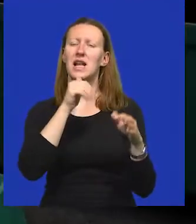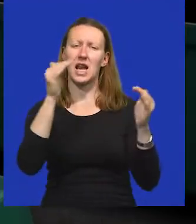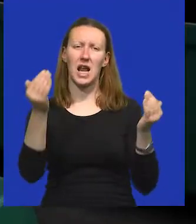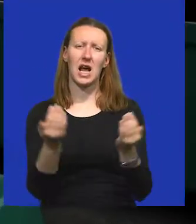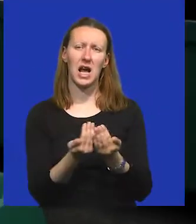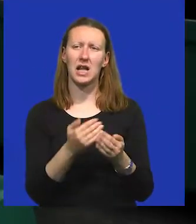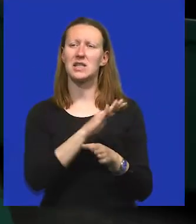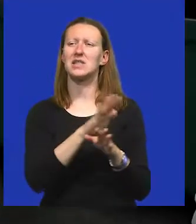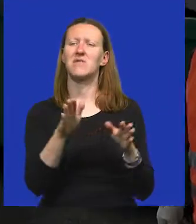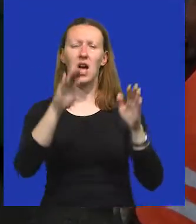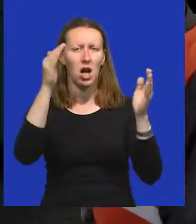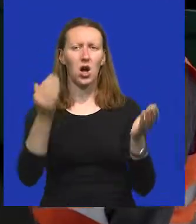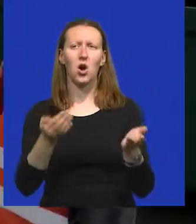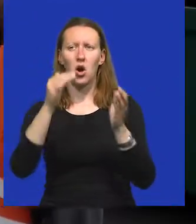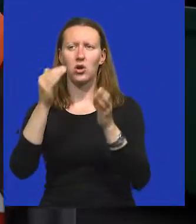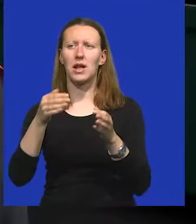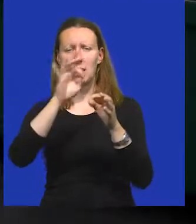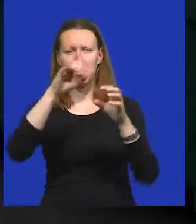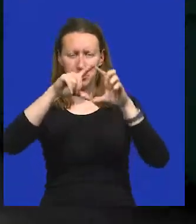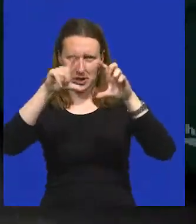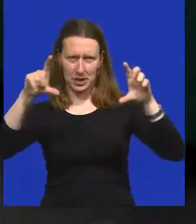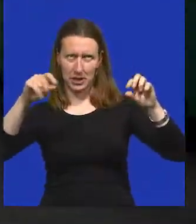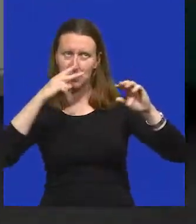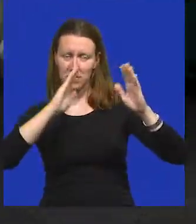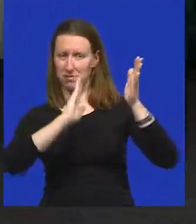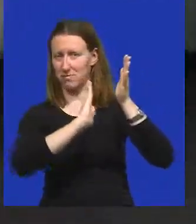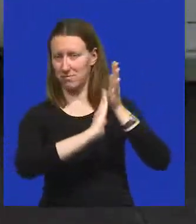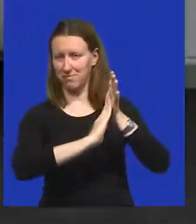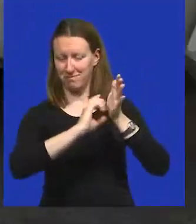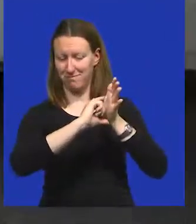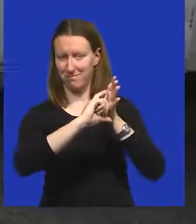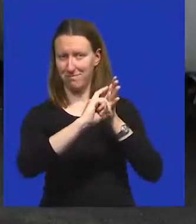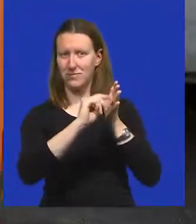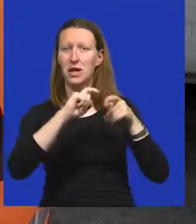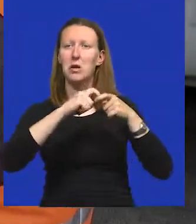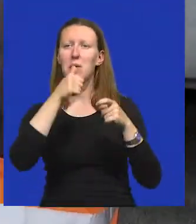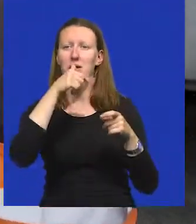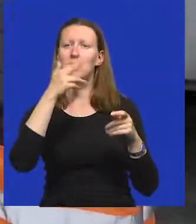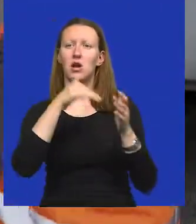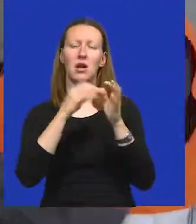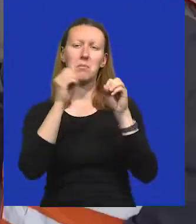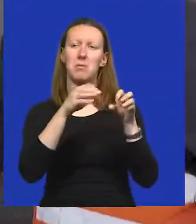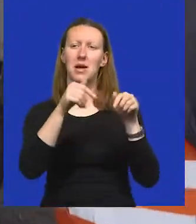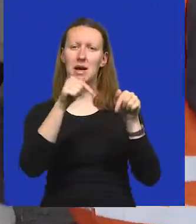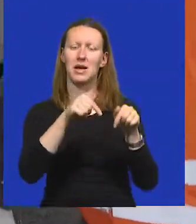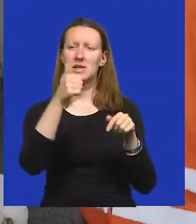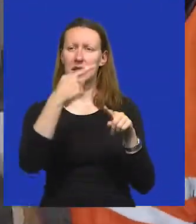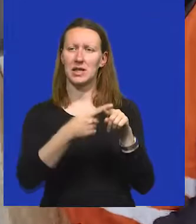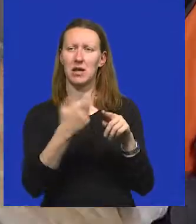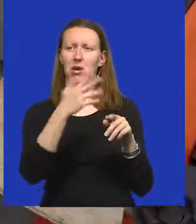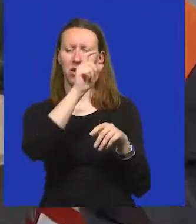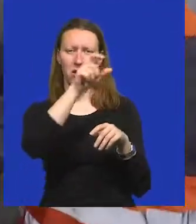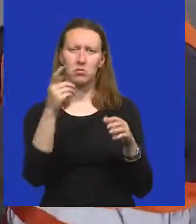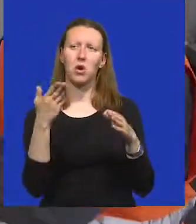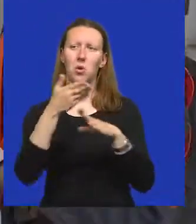questi container? Allora, ogni container ha l'indicazione accanto al container stesso del materiale che va a contenere, per cui una volta